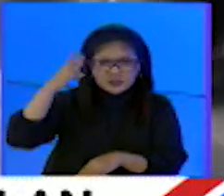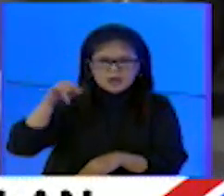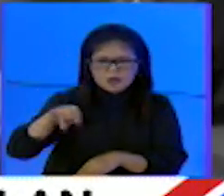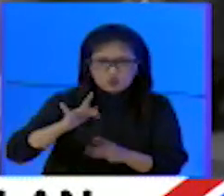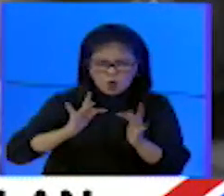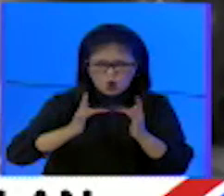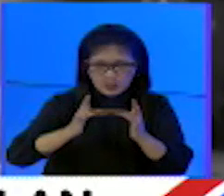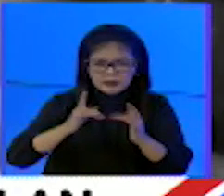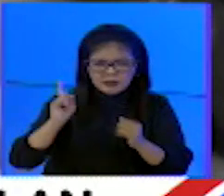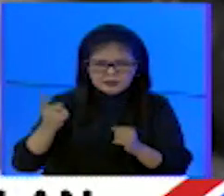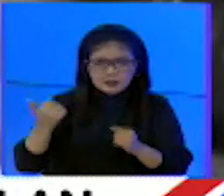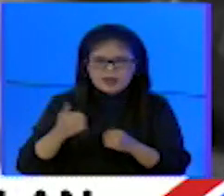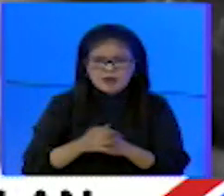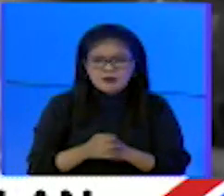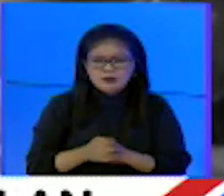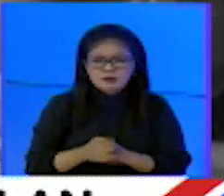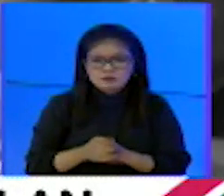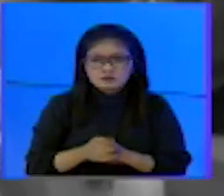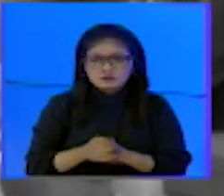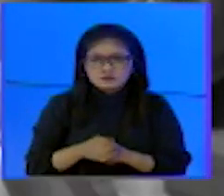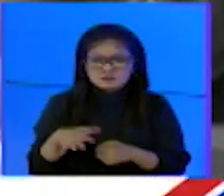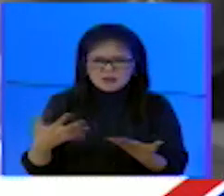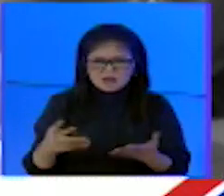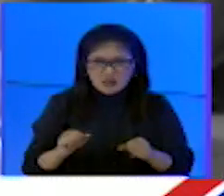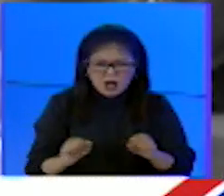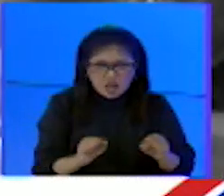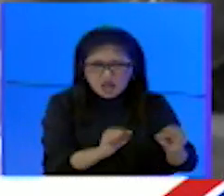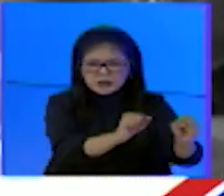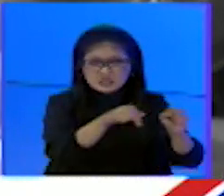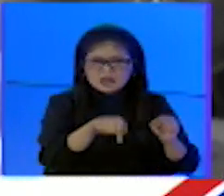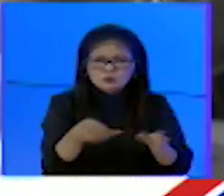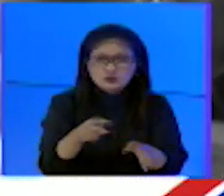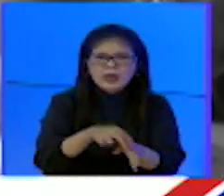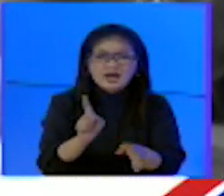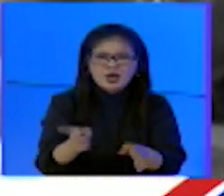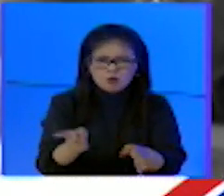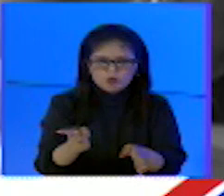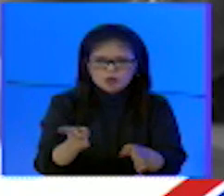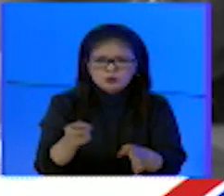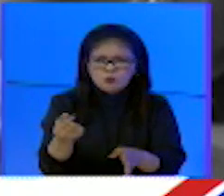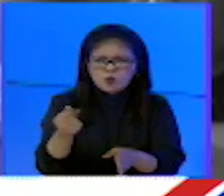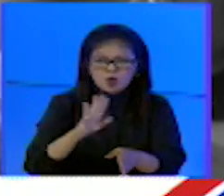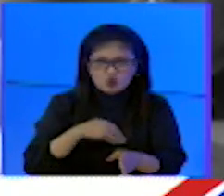Kak, pas lari langsung kemana kak? Naik angkot ya? Iya. Terus uang korban di mana?